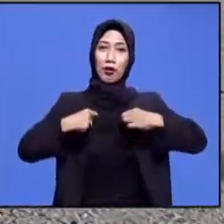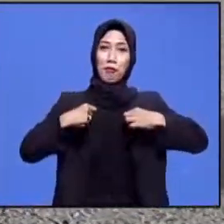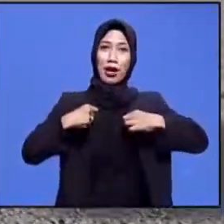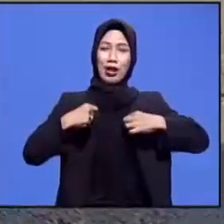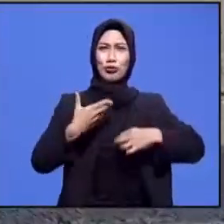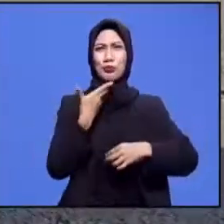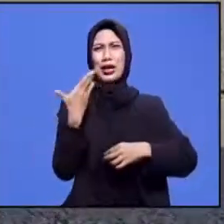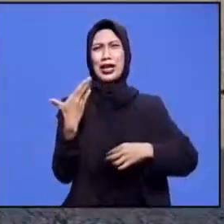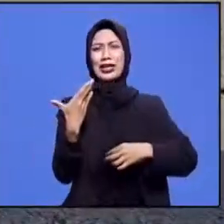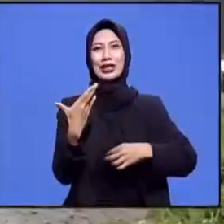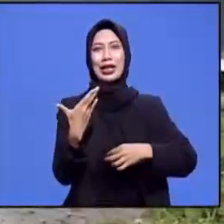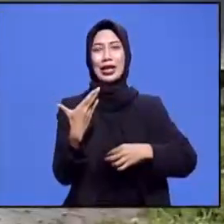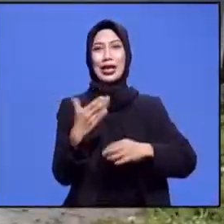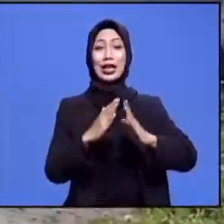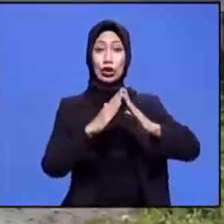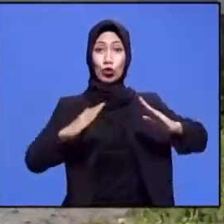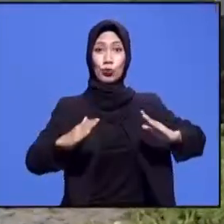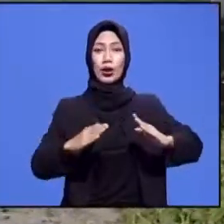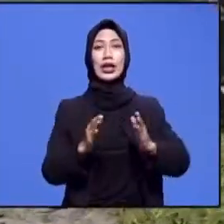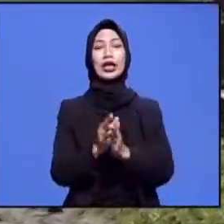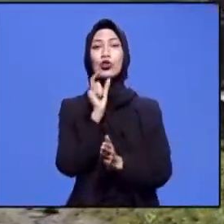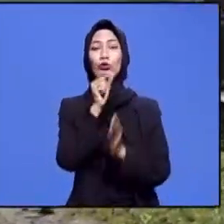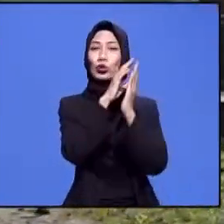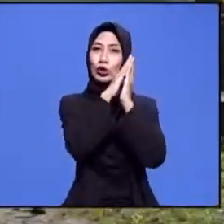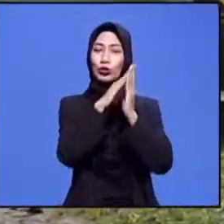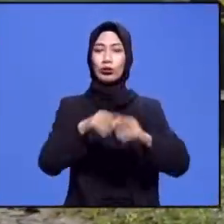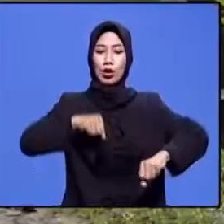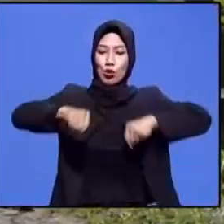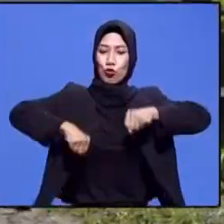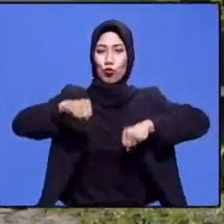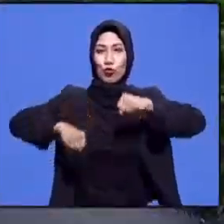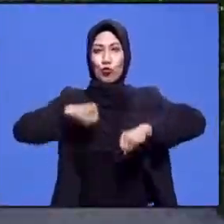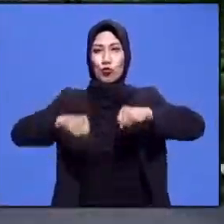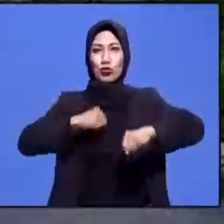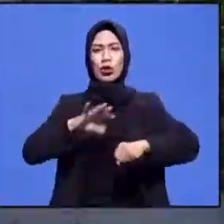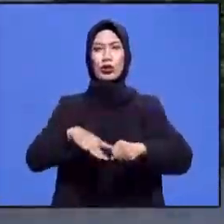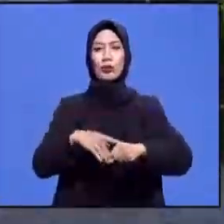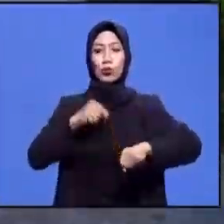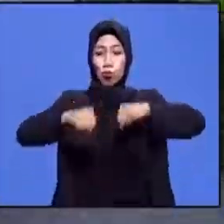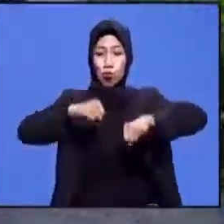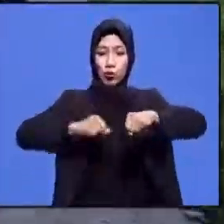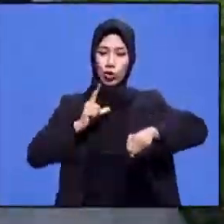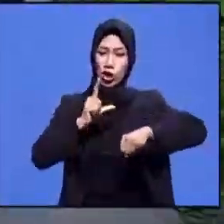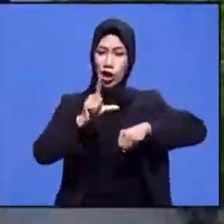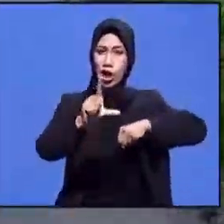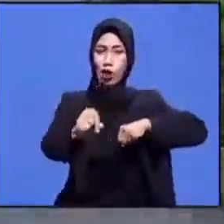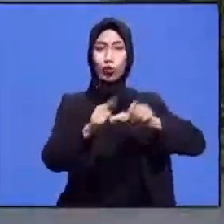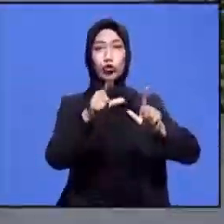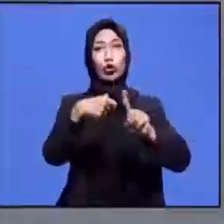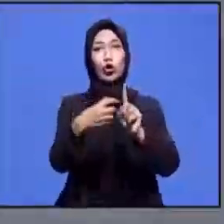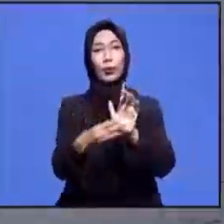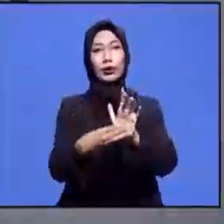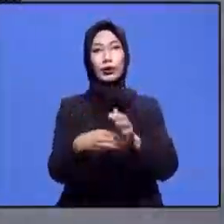pakaian yang biasa mereka gunakan saat di dalam rumah. Meski berdaster, para ibu-ibu ini sanggup mencapai rute hingga 7